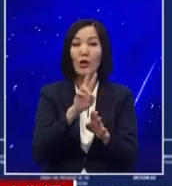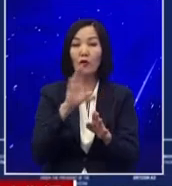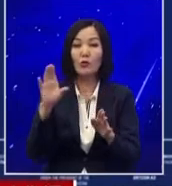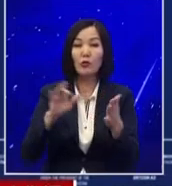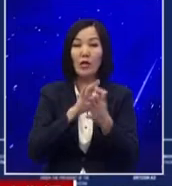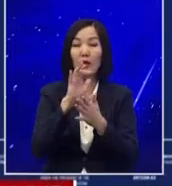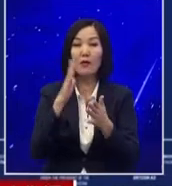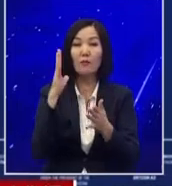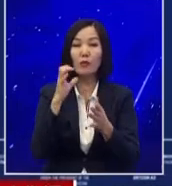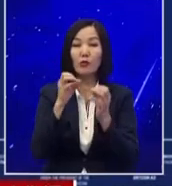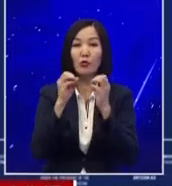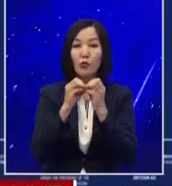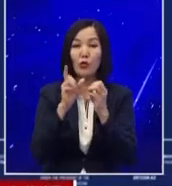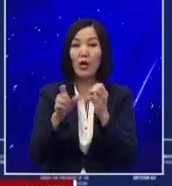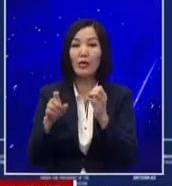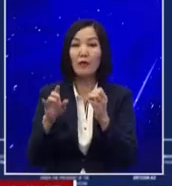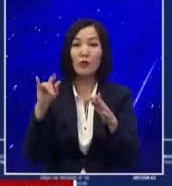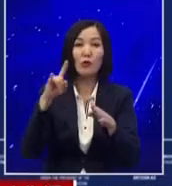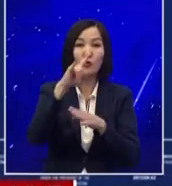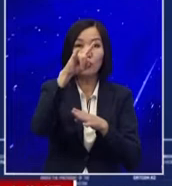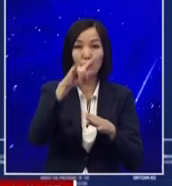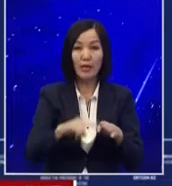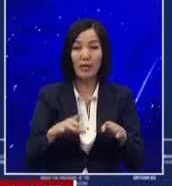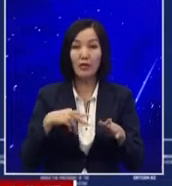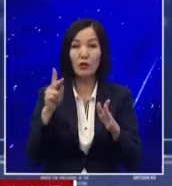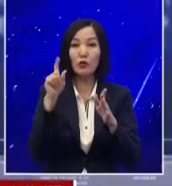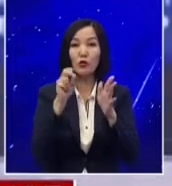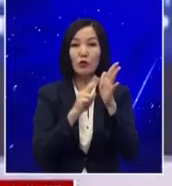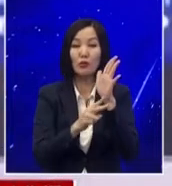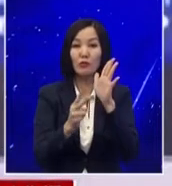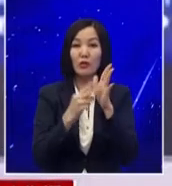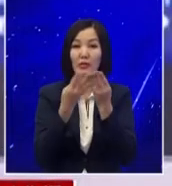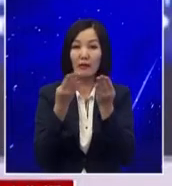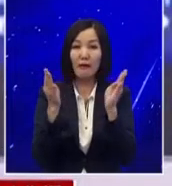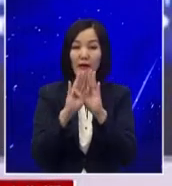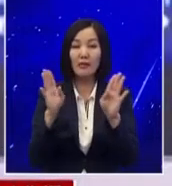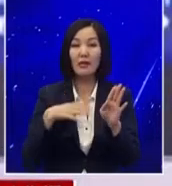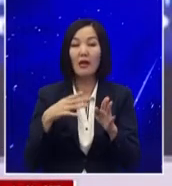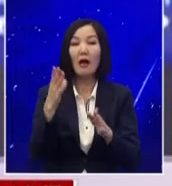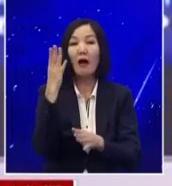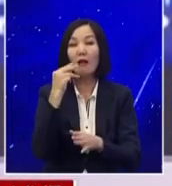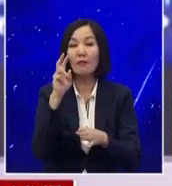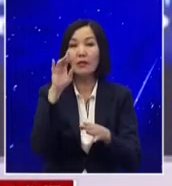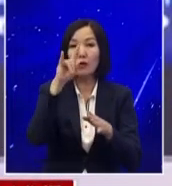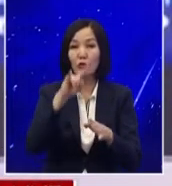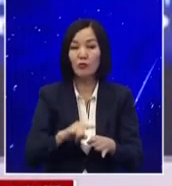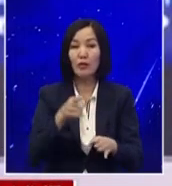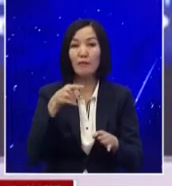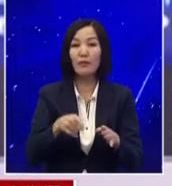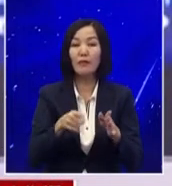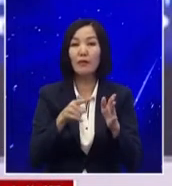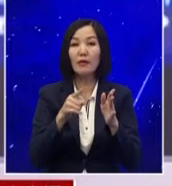қаласына 510 жолаушы ұшып келді. Оның 177-сі карантинге жатқызылды. Алматыға ұшып келген